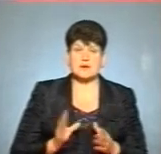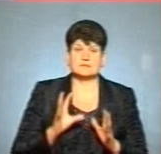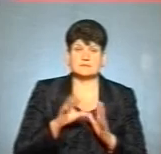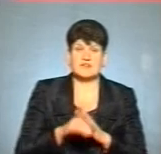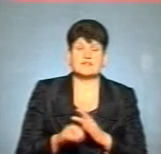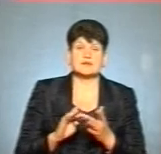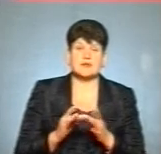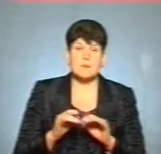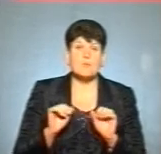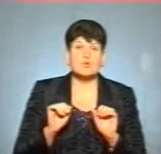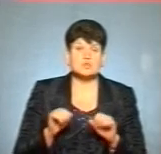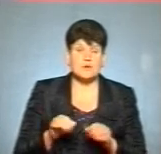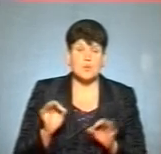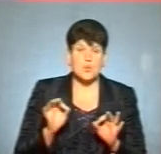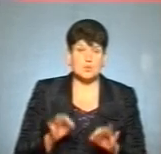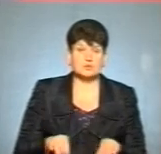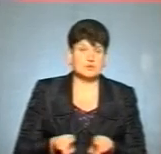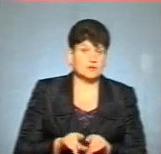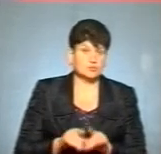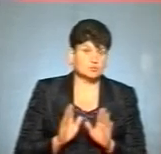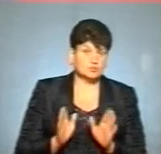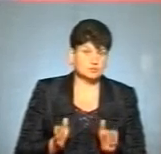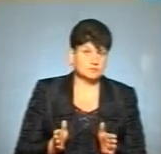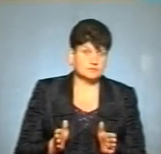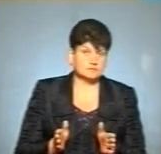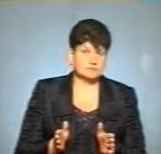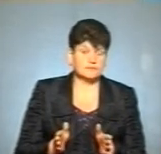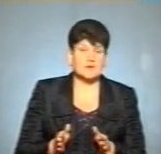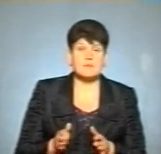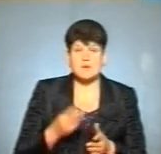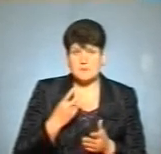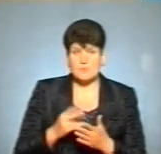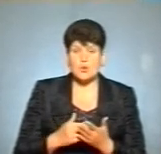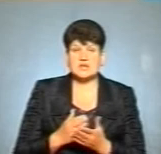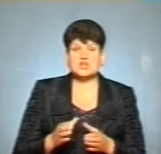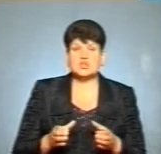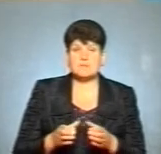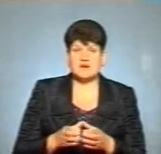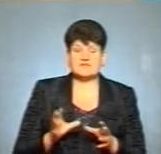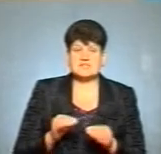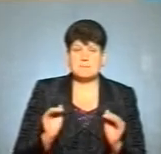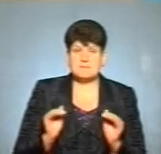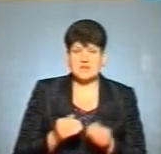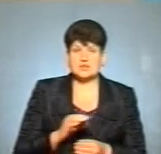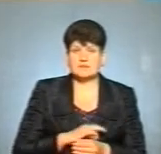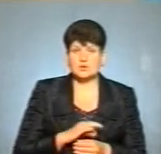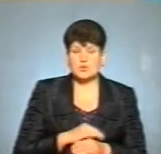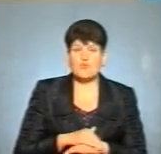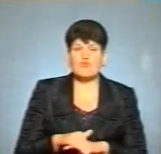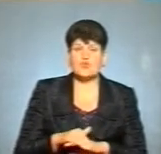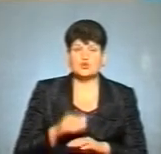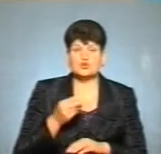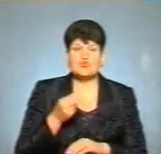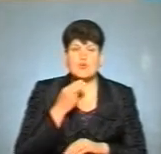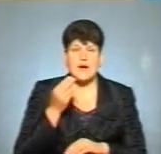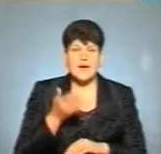Абсолютно. І, можливо, восени десь так само приблизно буде. Так, ми бачимо, що політичні партії все менше використовують, скажімо так, вуличної агітації,